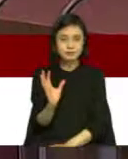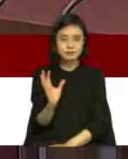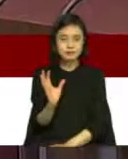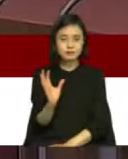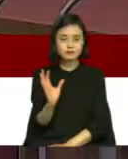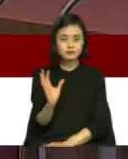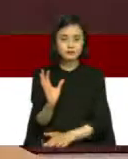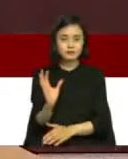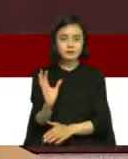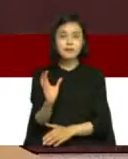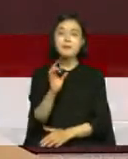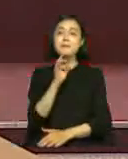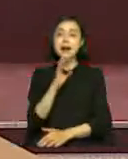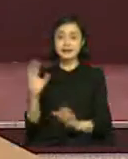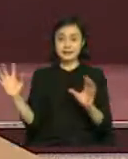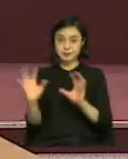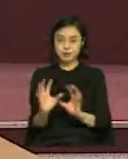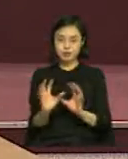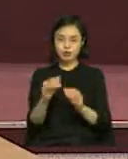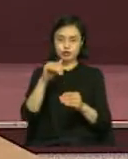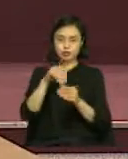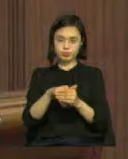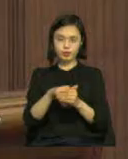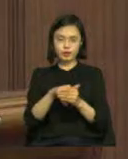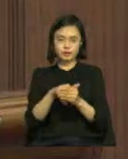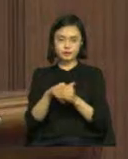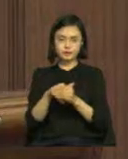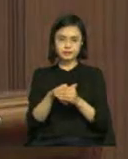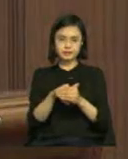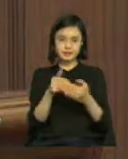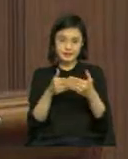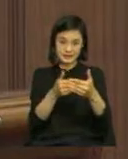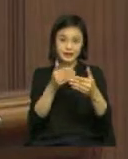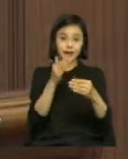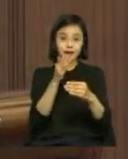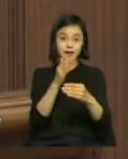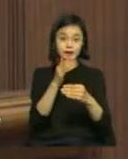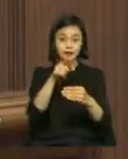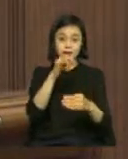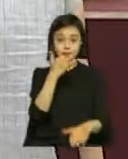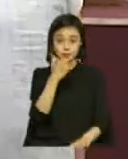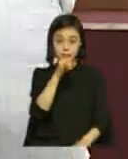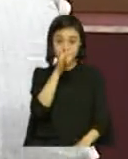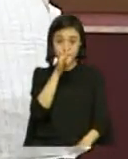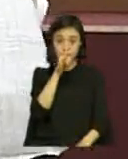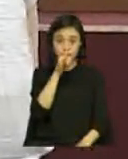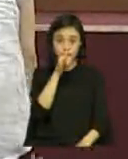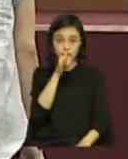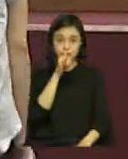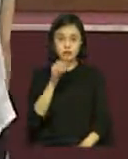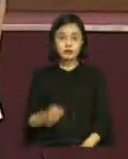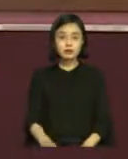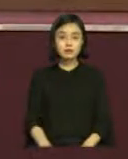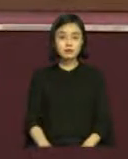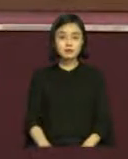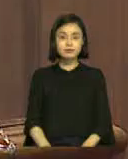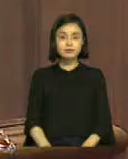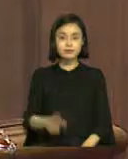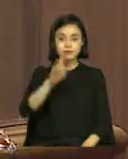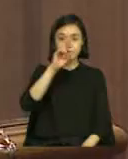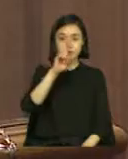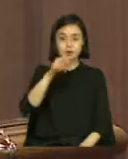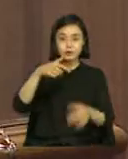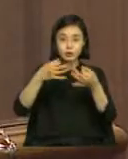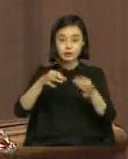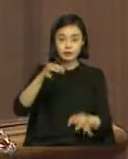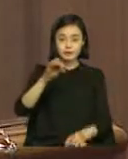투표를 강행했습니다. 그 결과 운영위원장에 8표를 얻은 박순복 의원이, 기획행정위원장에 역시 8표를 얻은